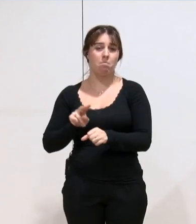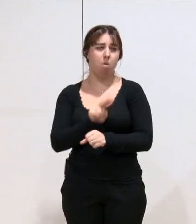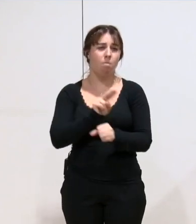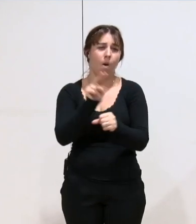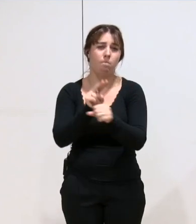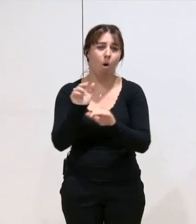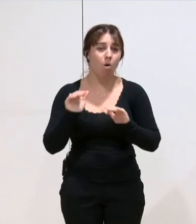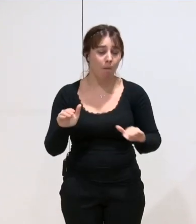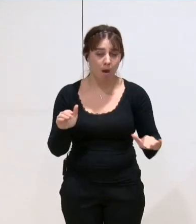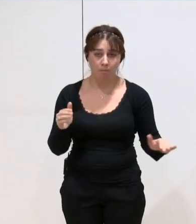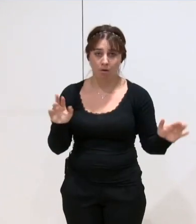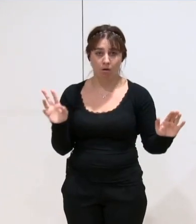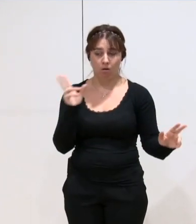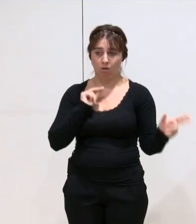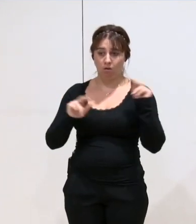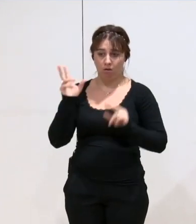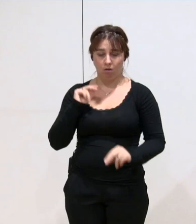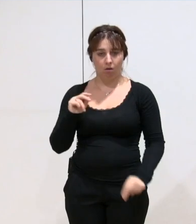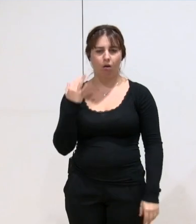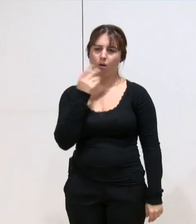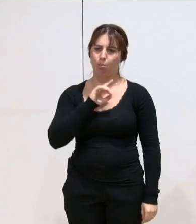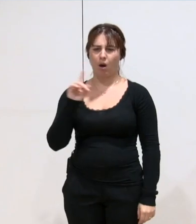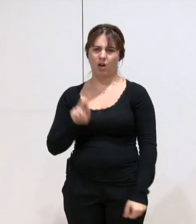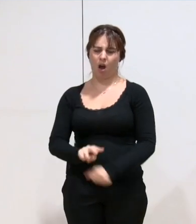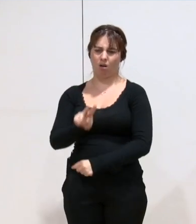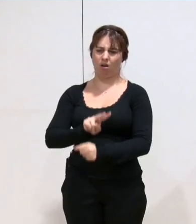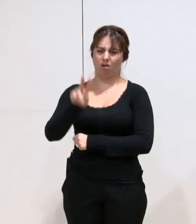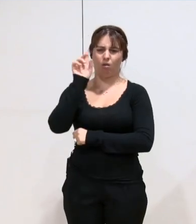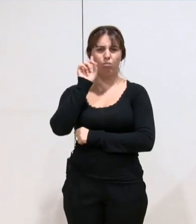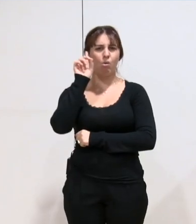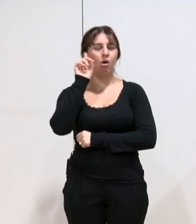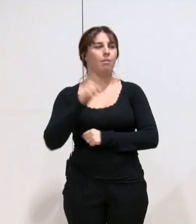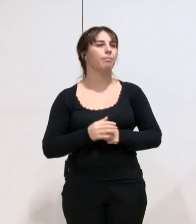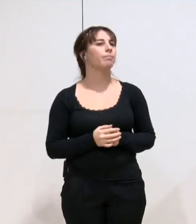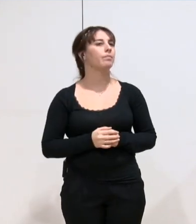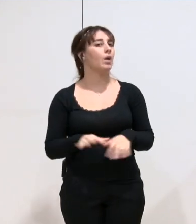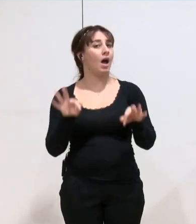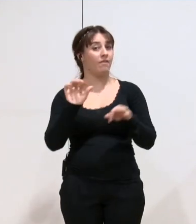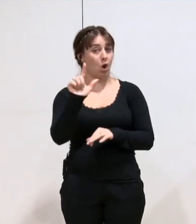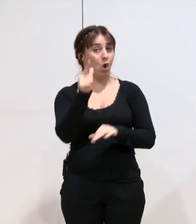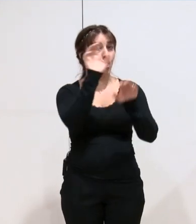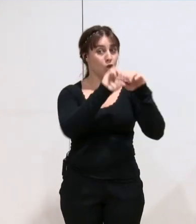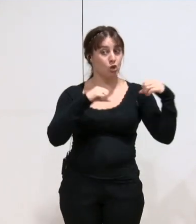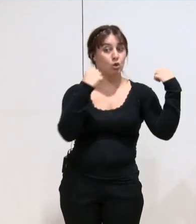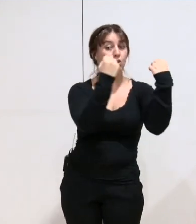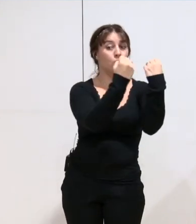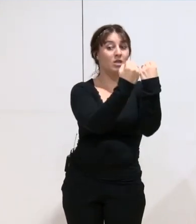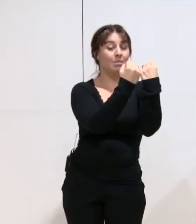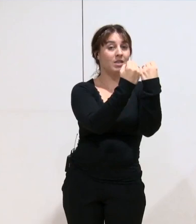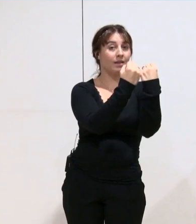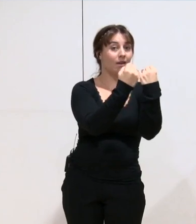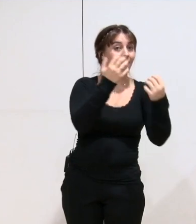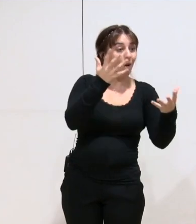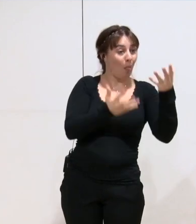n'étaient pas très agréables. Dans une situation où la question d'un deuxième stade et de